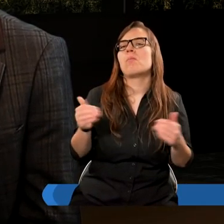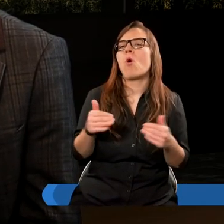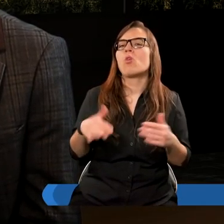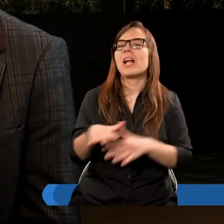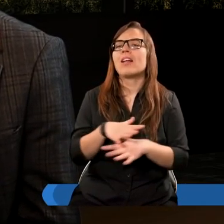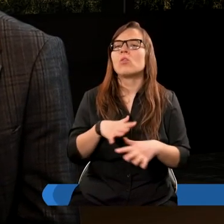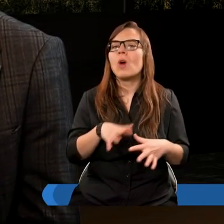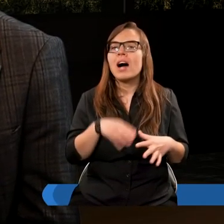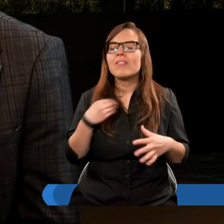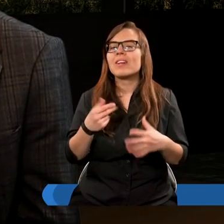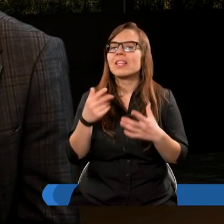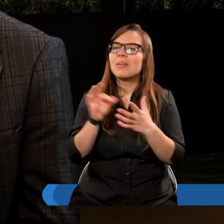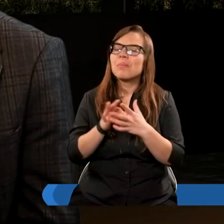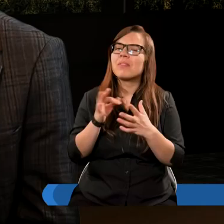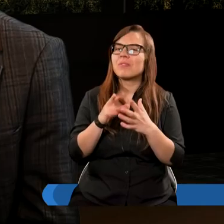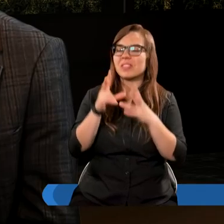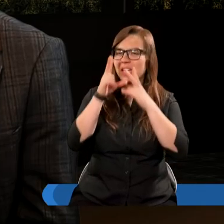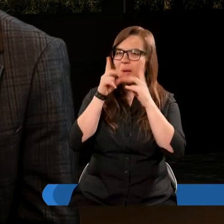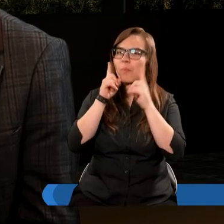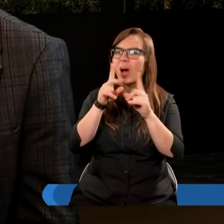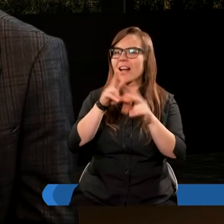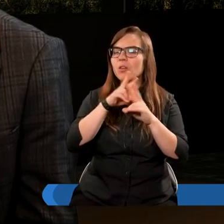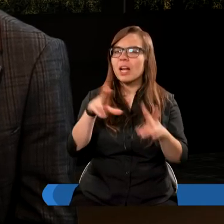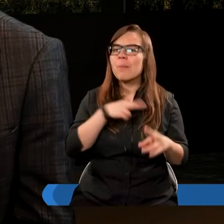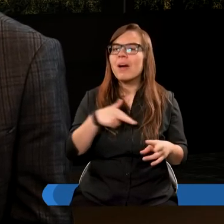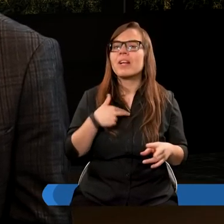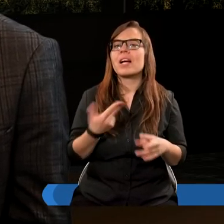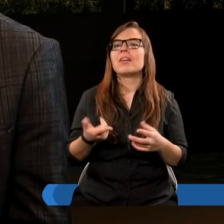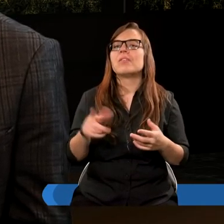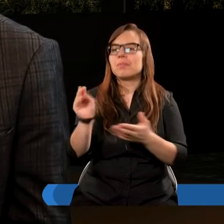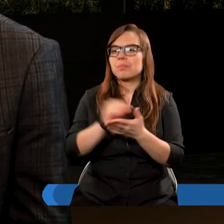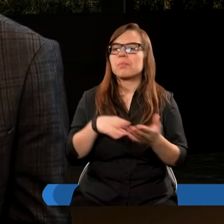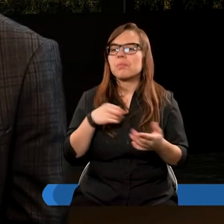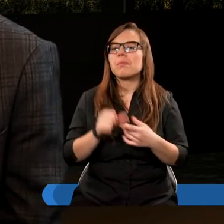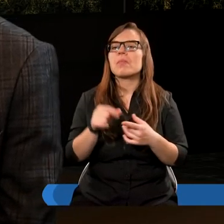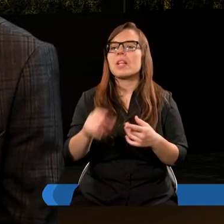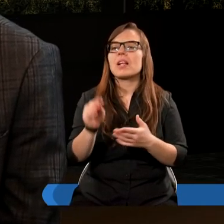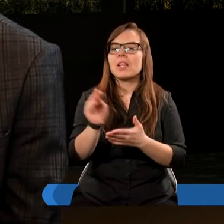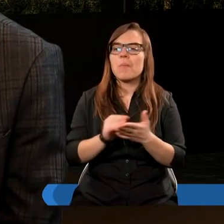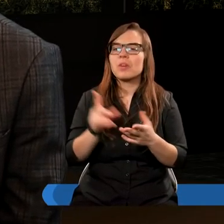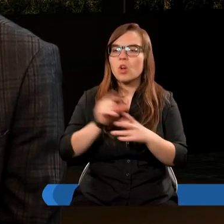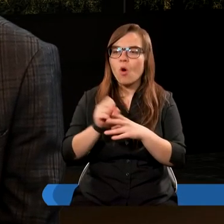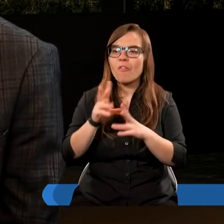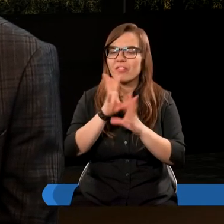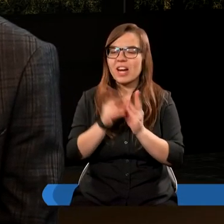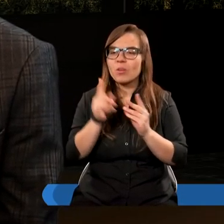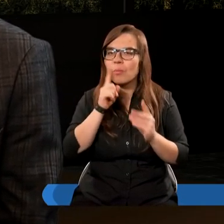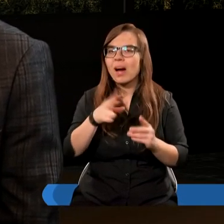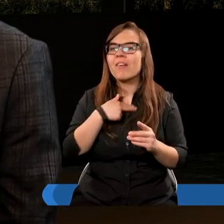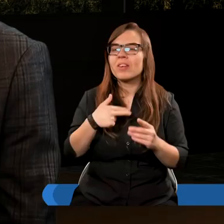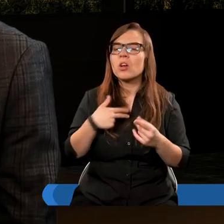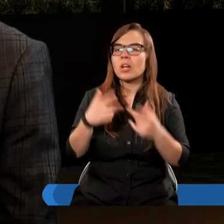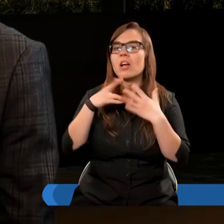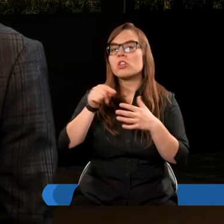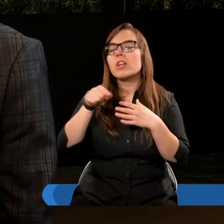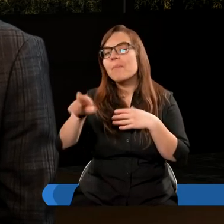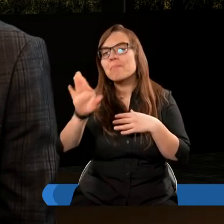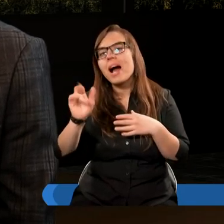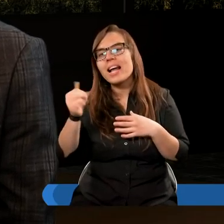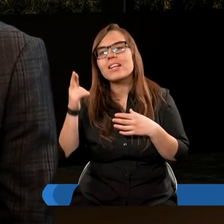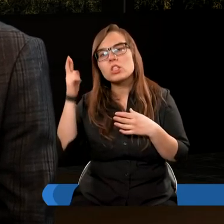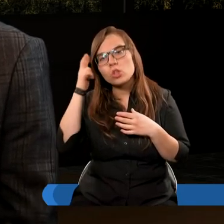może przekazywać pewne prawdy, bo jest napisane, że wprowadzi was we wszelką prawdę, to znaczy, że rozumuje w jakiś sposób.